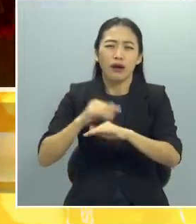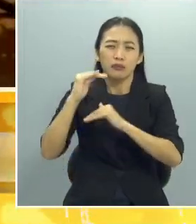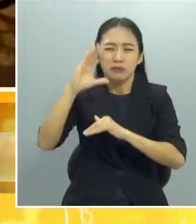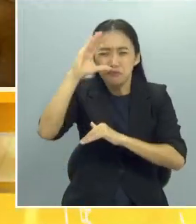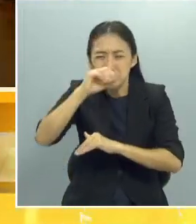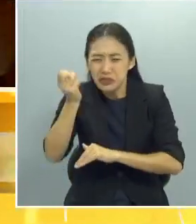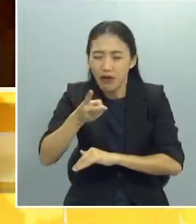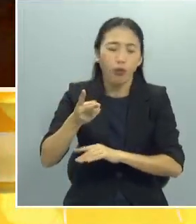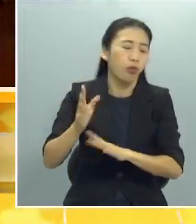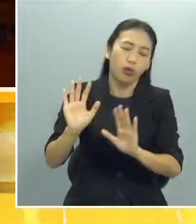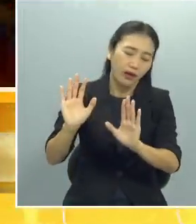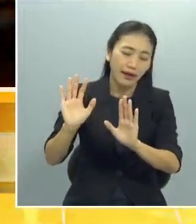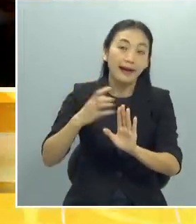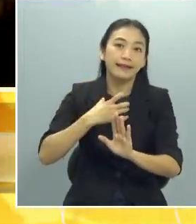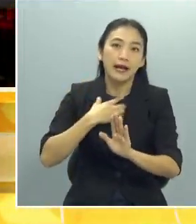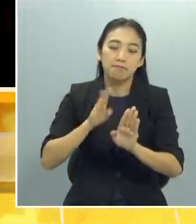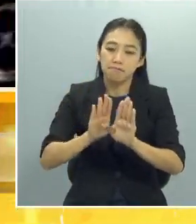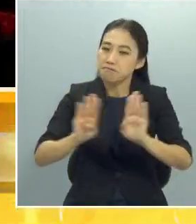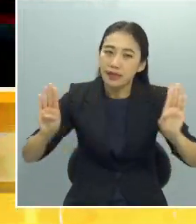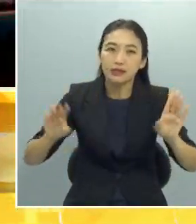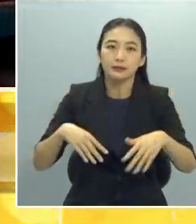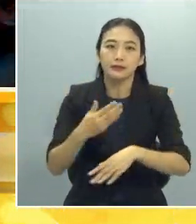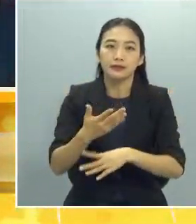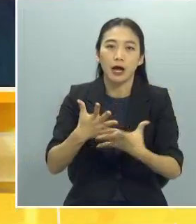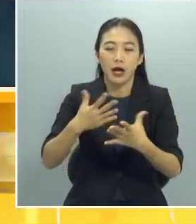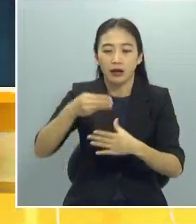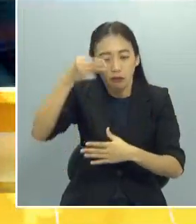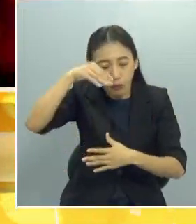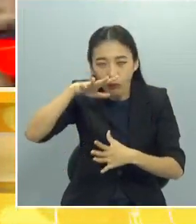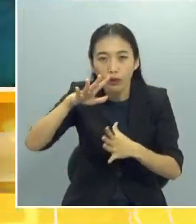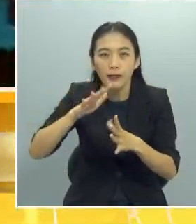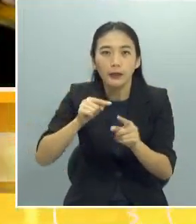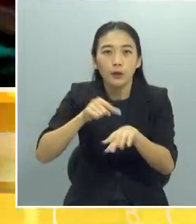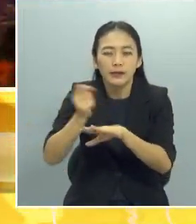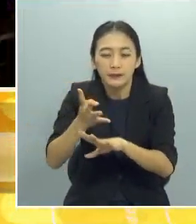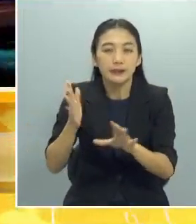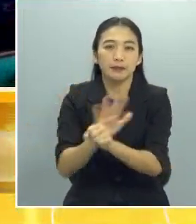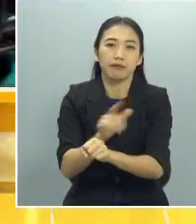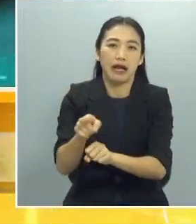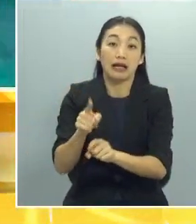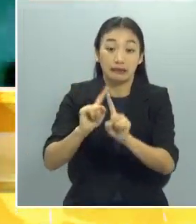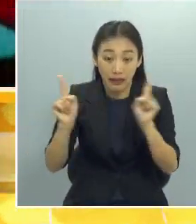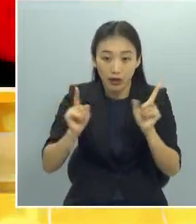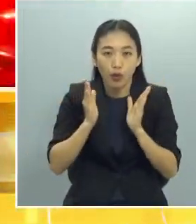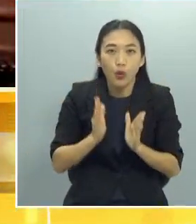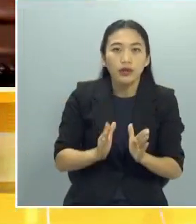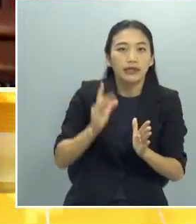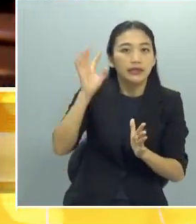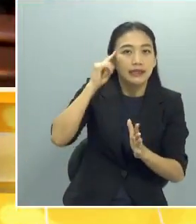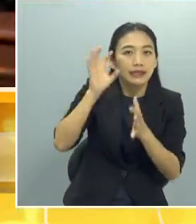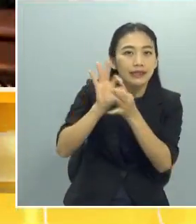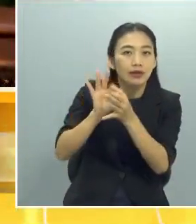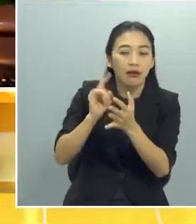ก็เกรงว่าจะมีปัญหาเรื่องเกิดอุบัติเหตุใช่ไหมเมาแล้วขับนั่นแหละท่านผู้ชมก็